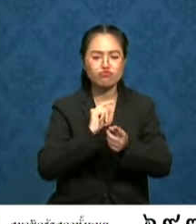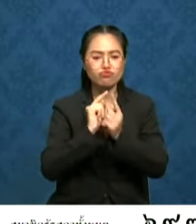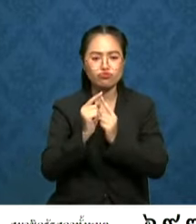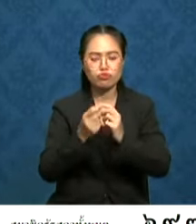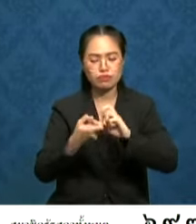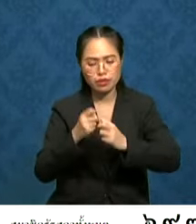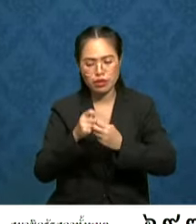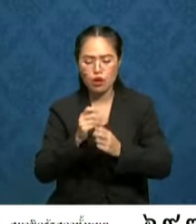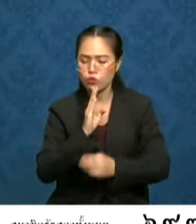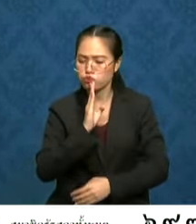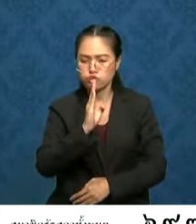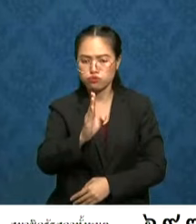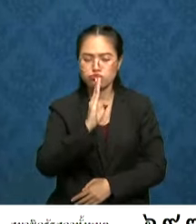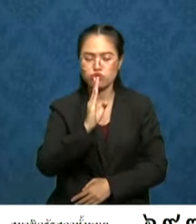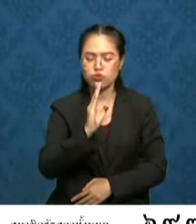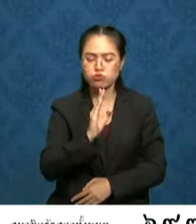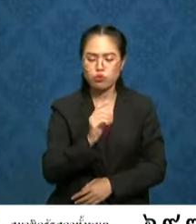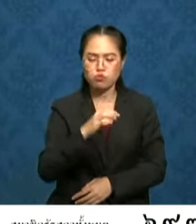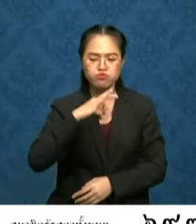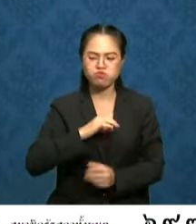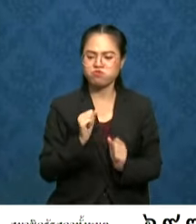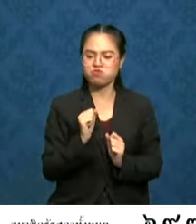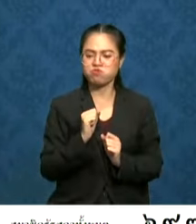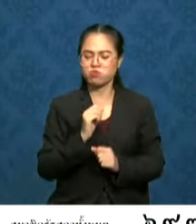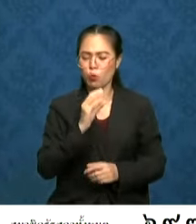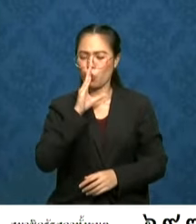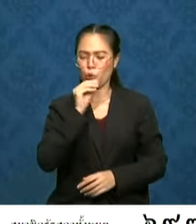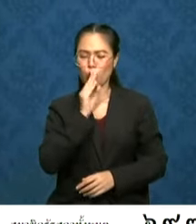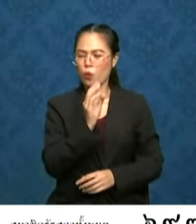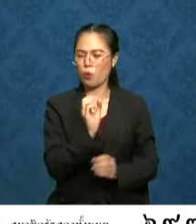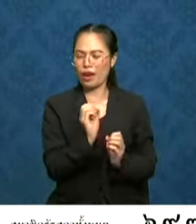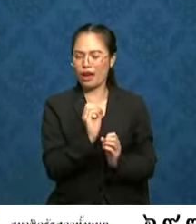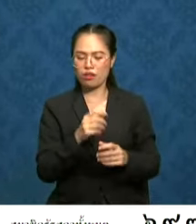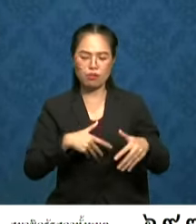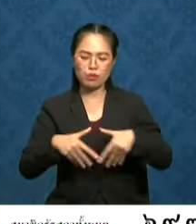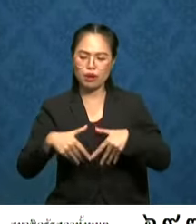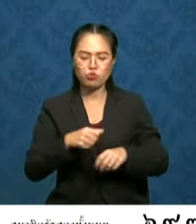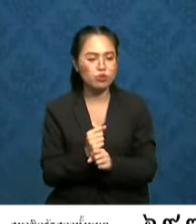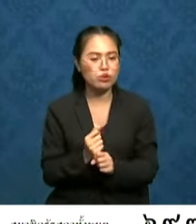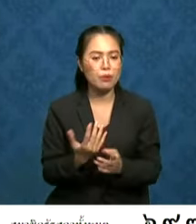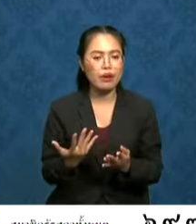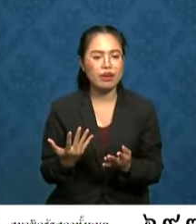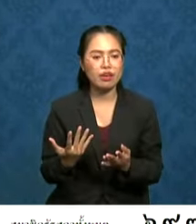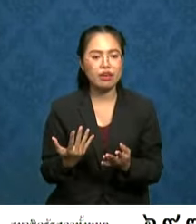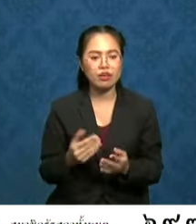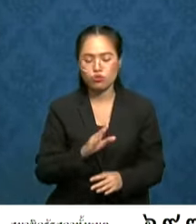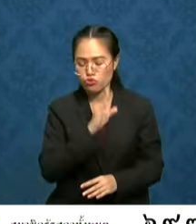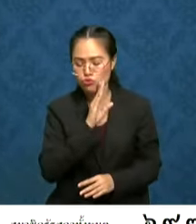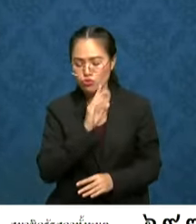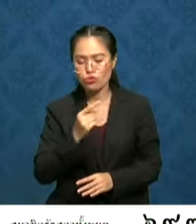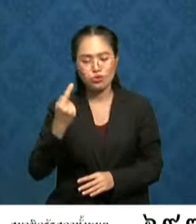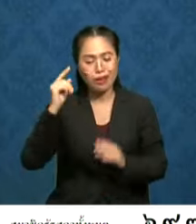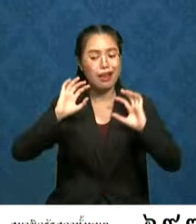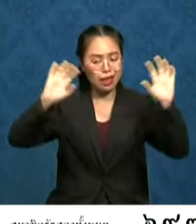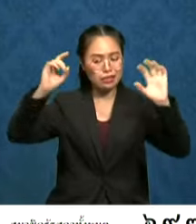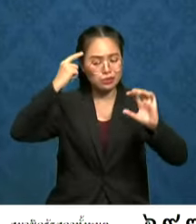ไปตรงมายังไม่กล้าเลยแล้วอย่างนี้ประชาชนจะคาดหวังอะไรได้คะหรือถ้ารัฐบาลมองว่านี่ไม่ใช่ปัญห